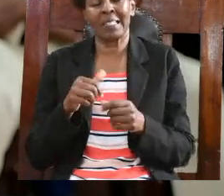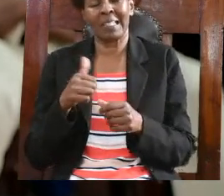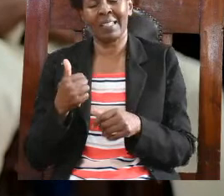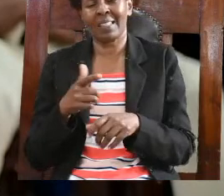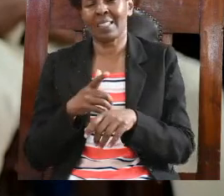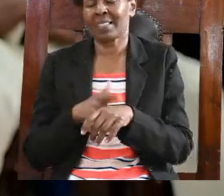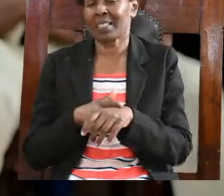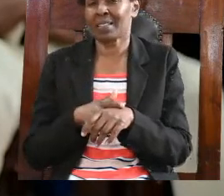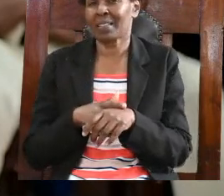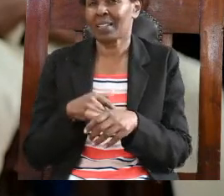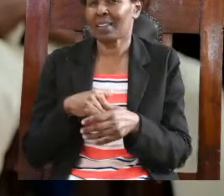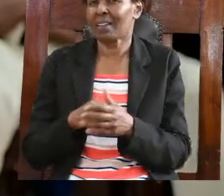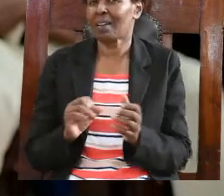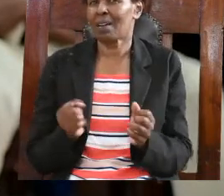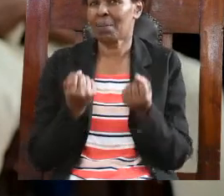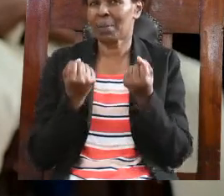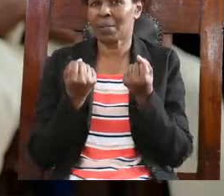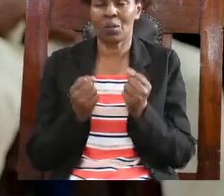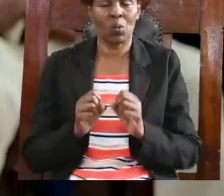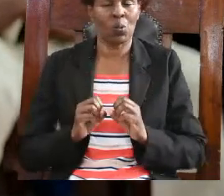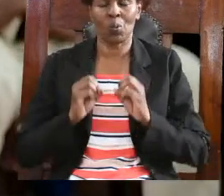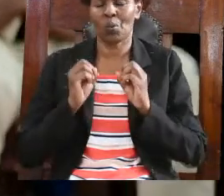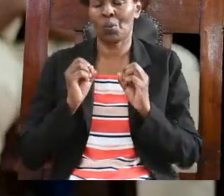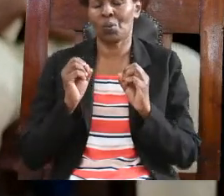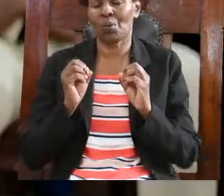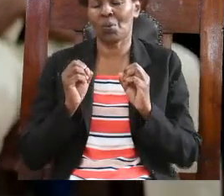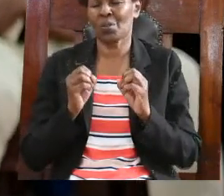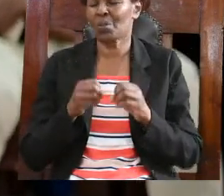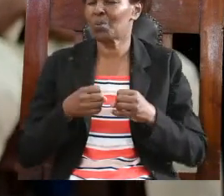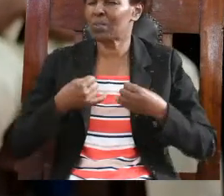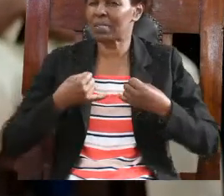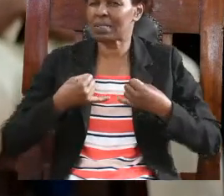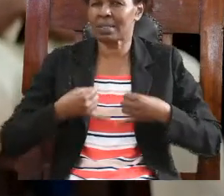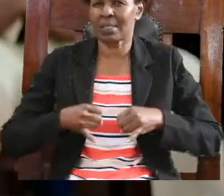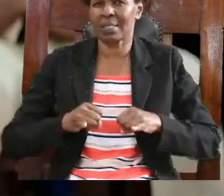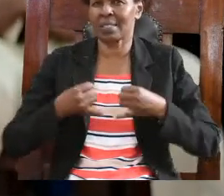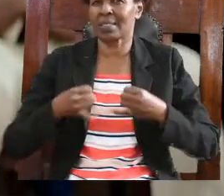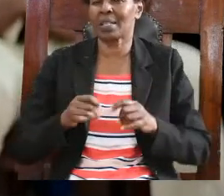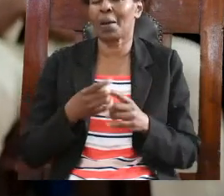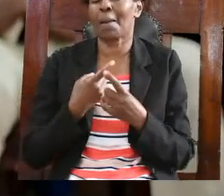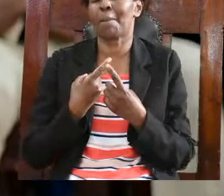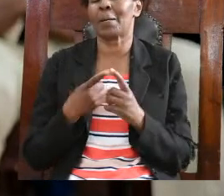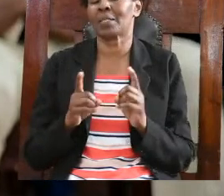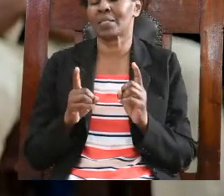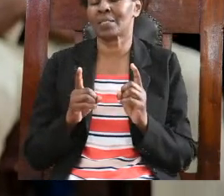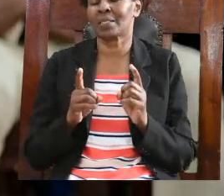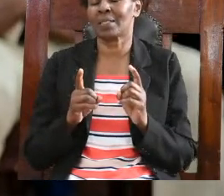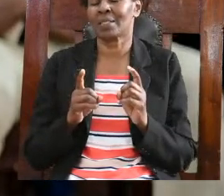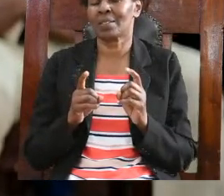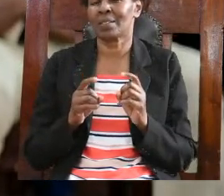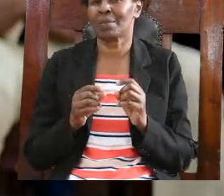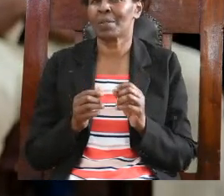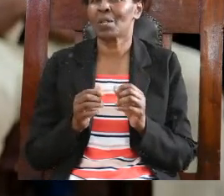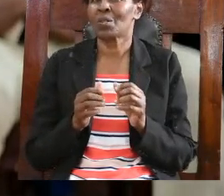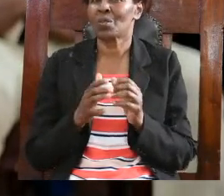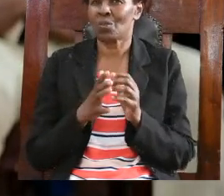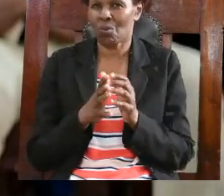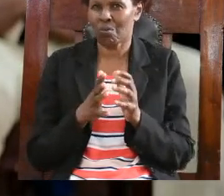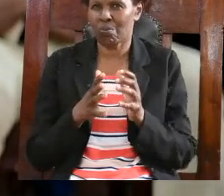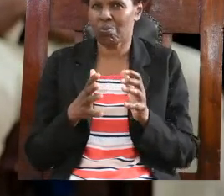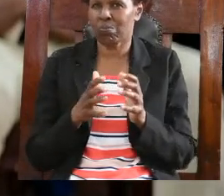hiyo haitendeki. Unagundua ya kwamba umengangana, lakini badala ya kuzipunguza ni